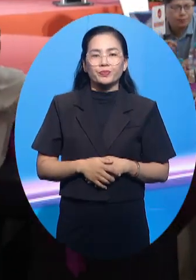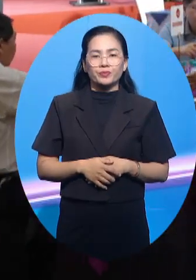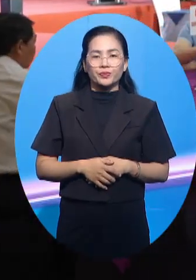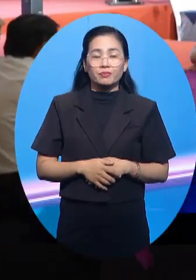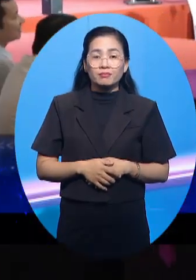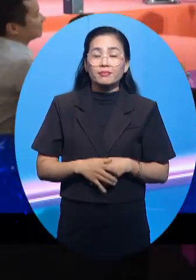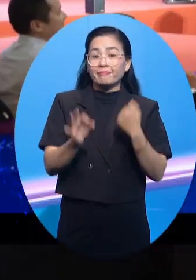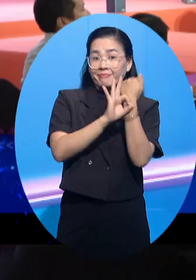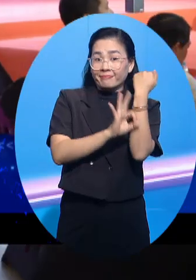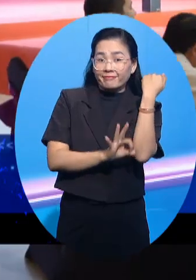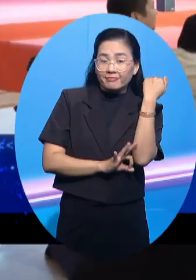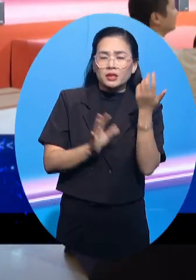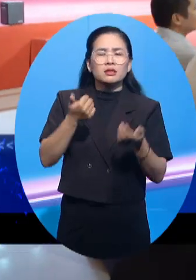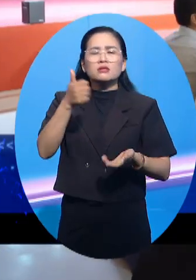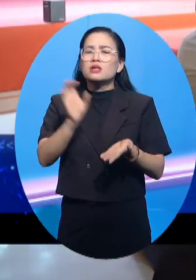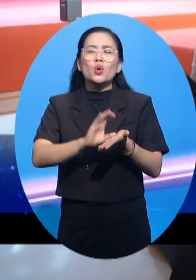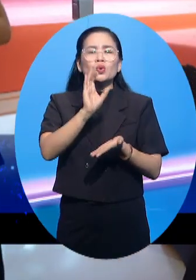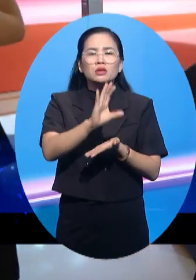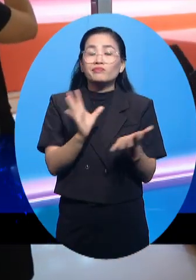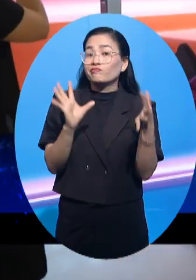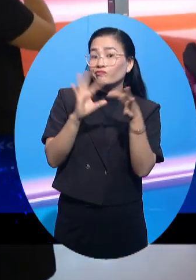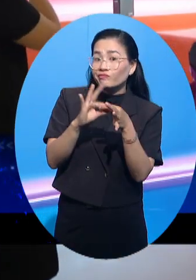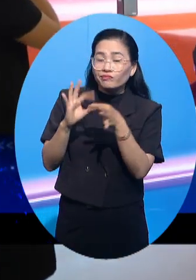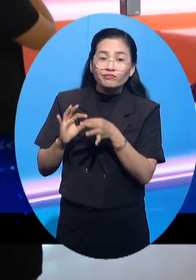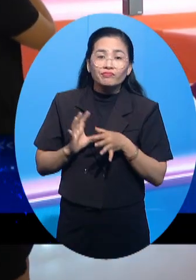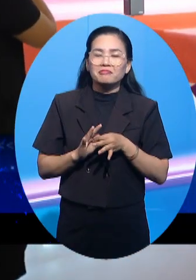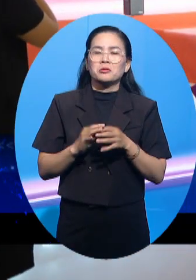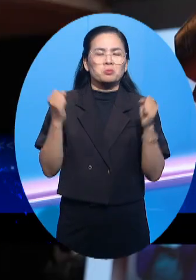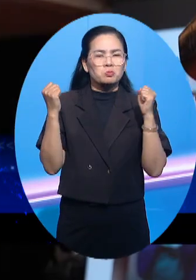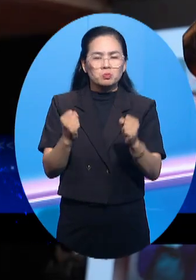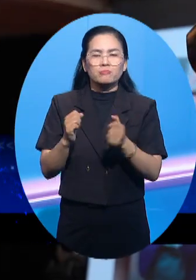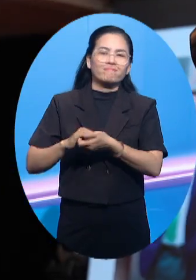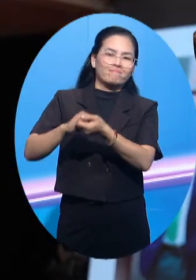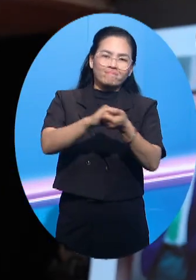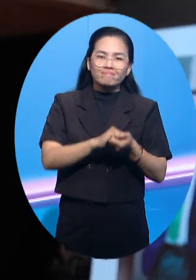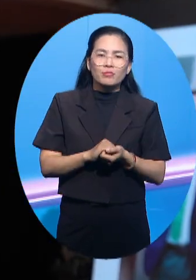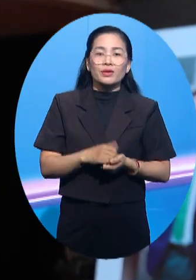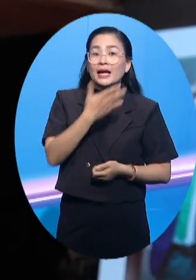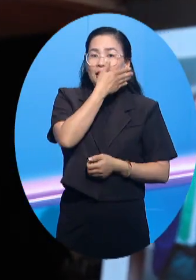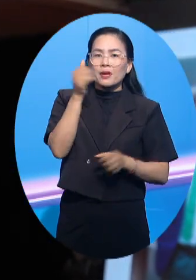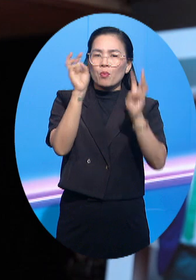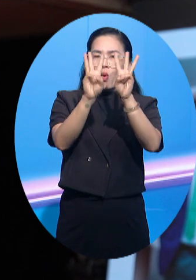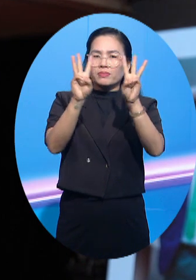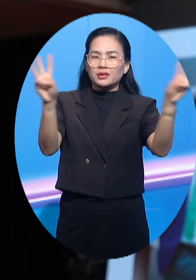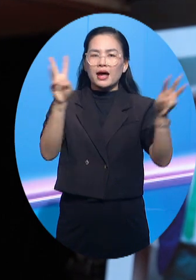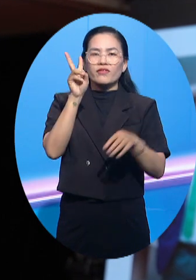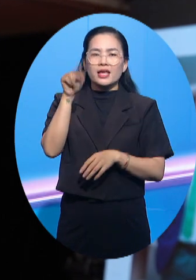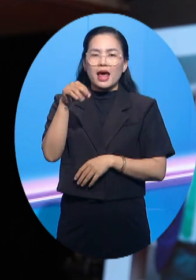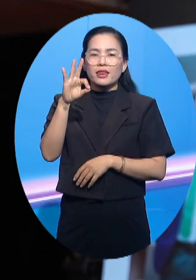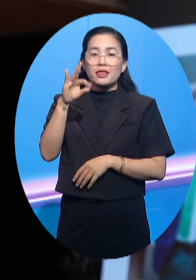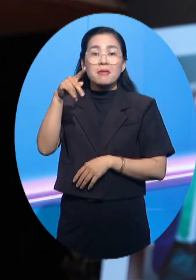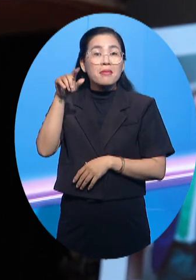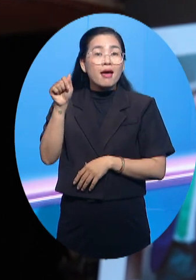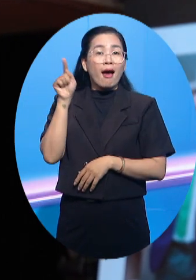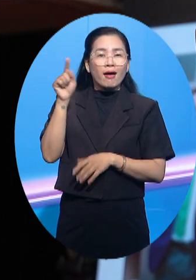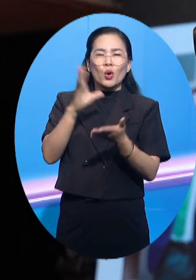Qua sự kiện, các địa phương và các nhà đầu tư đã có thể kết nối được với nhau và cùng nhau tiến xa hơn, đặc biệt là với trang web của VNTPA đăng tải